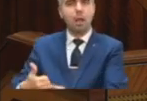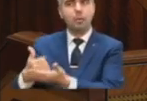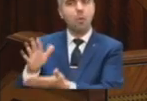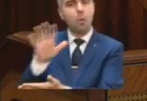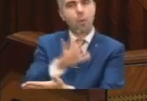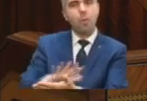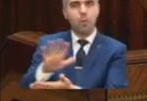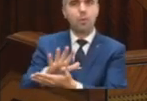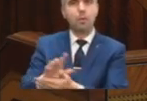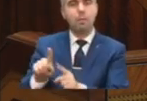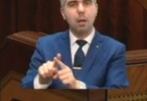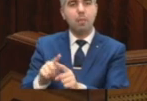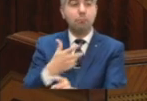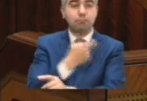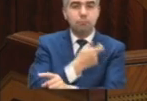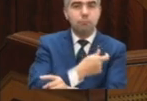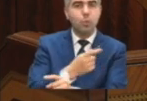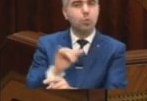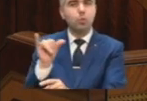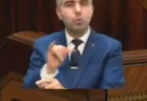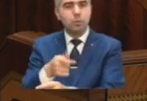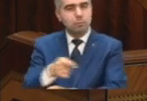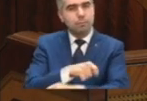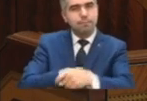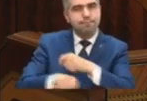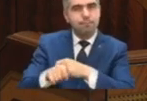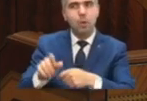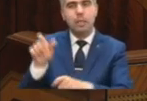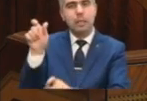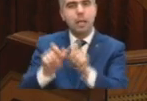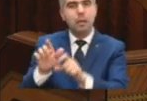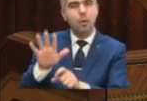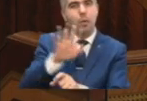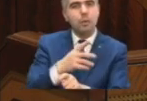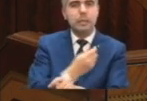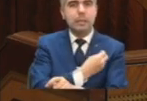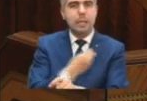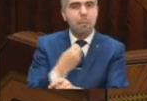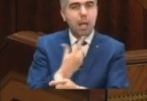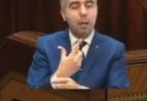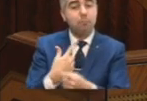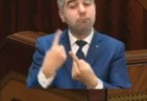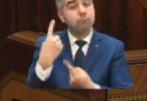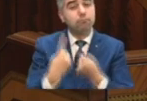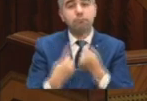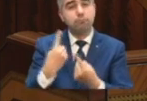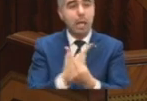الاجباريه، السؤال ديال الاستعدادات ديال الماديه واللوجيستيكيه لانجاح ديال هذه العمليه، الاثار ديال هذا اللقاح